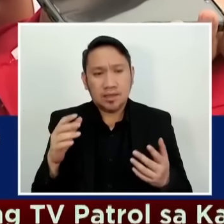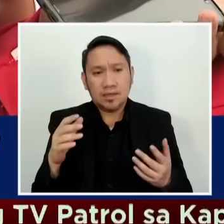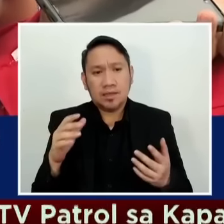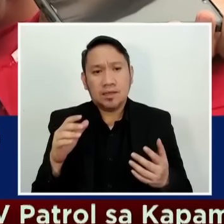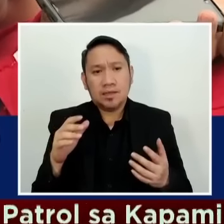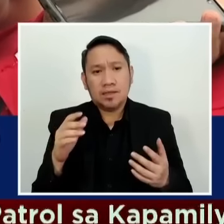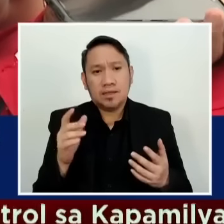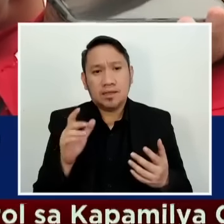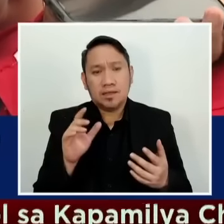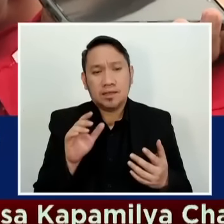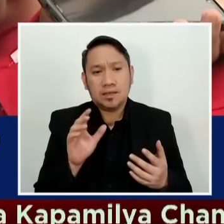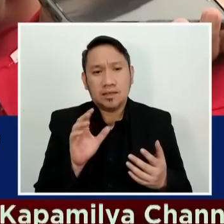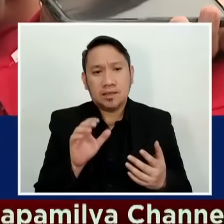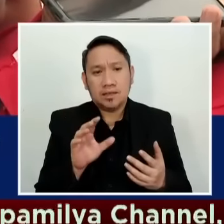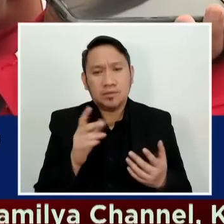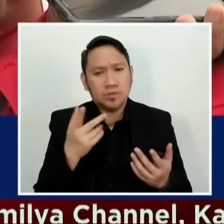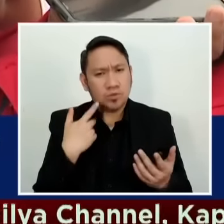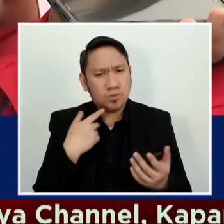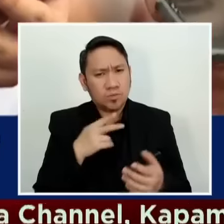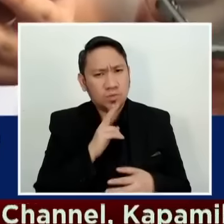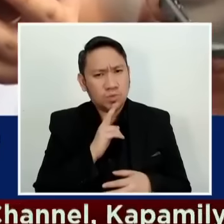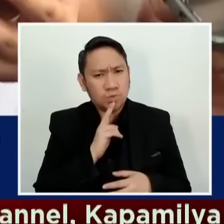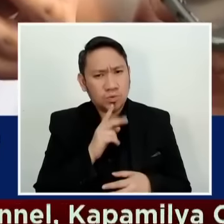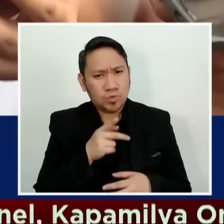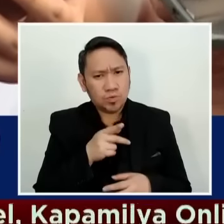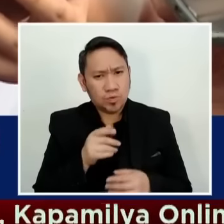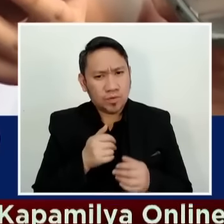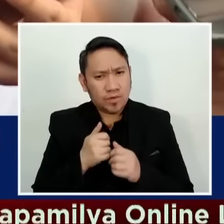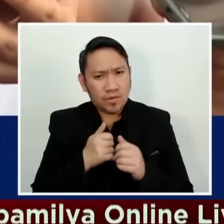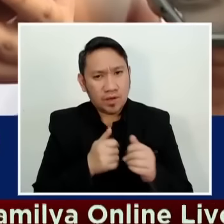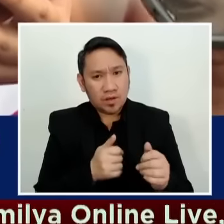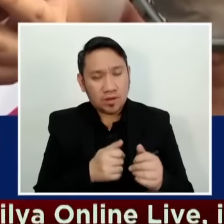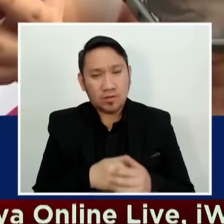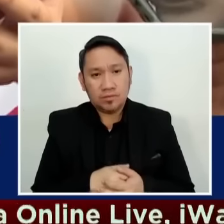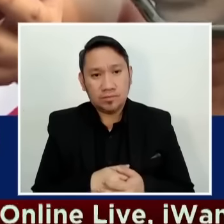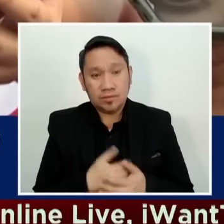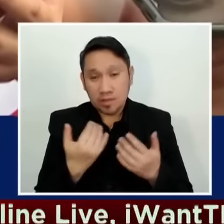at sinundan at nagboard sila. So, nung binoard nila,